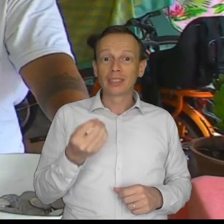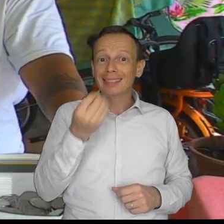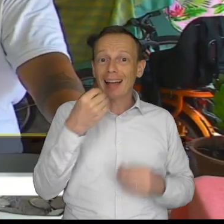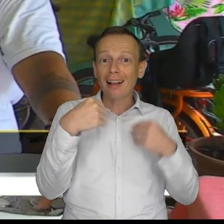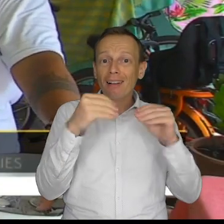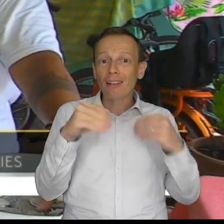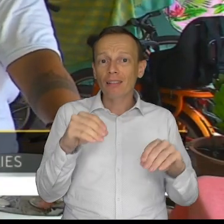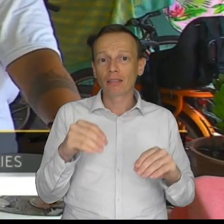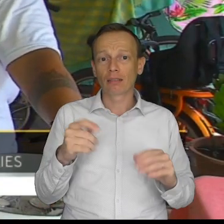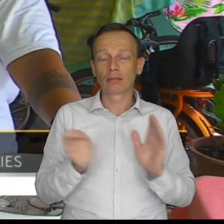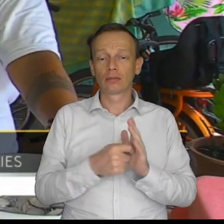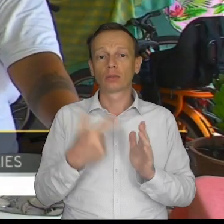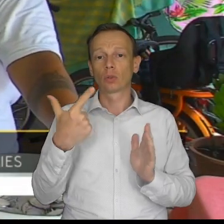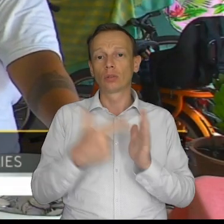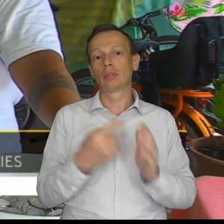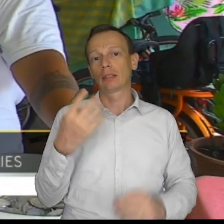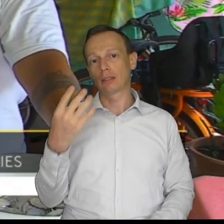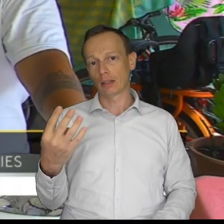petit snack en 2004.